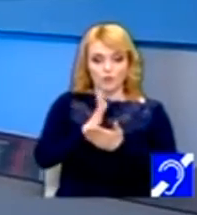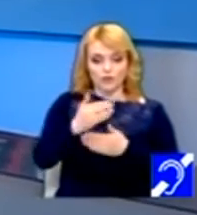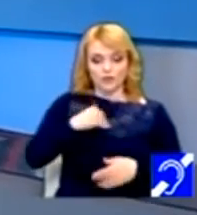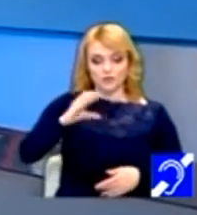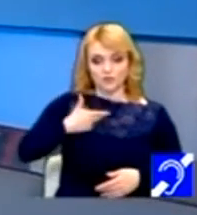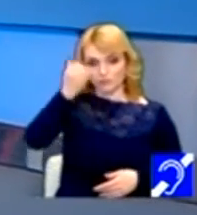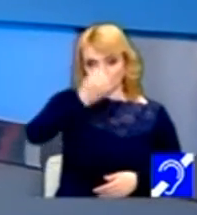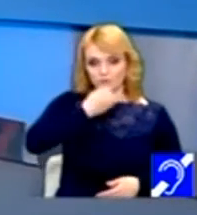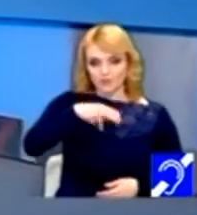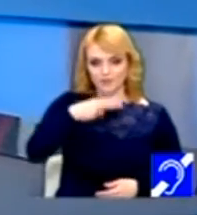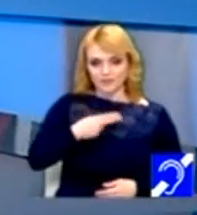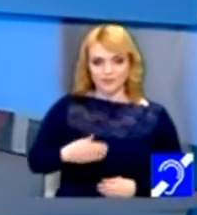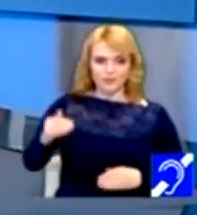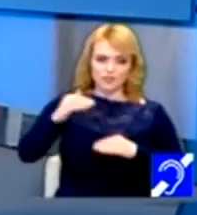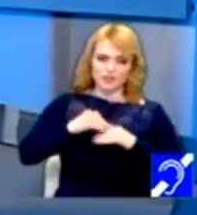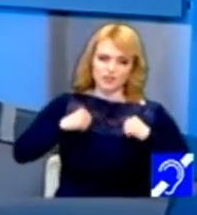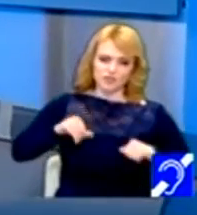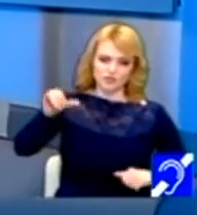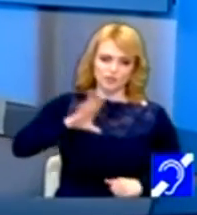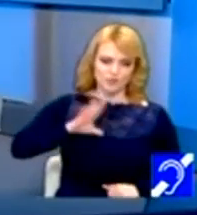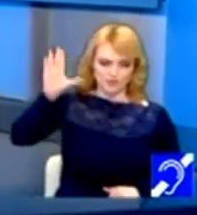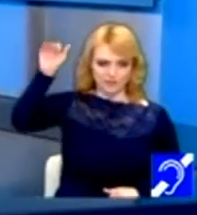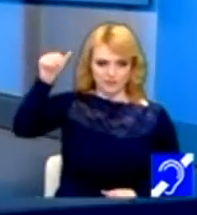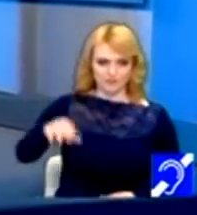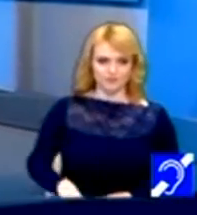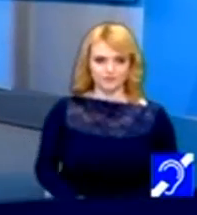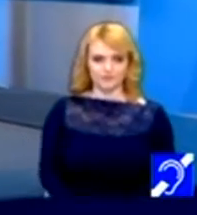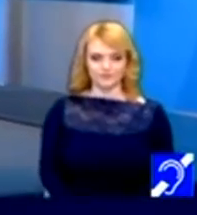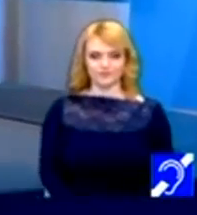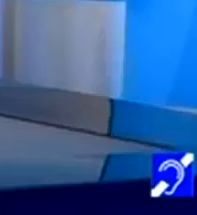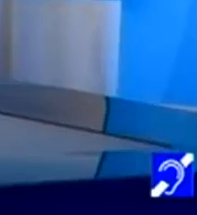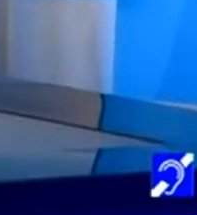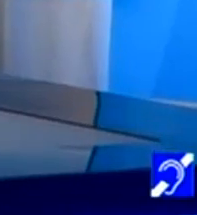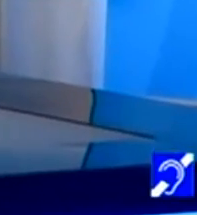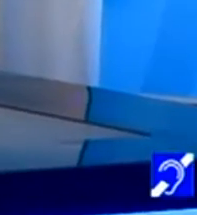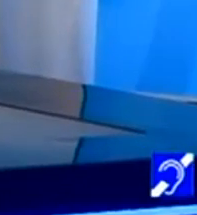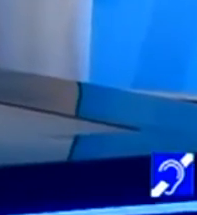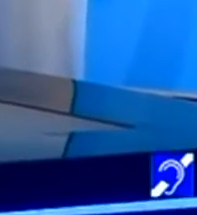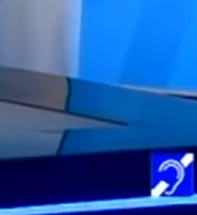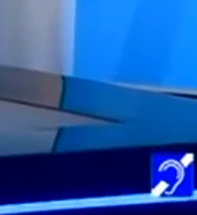Stella Danilă și vă mulțumesc pentru atenție. O seară liniștită să aveți. La revedere!